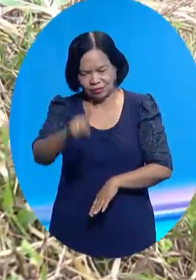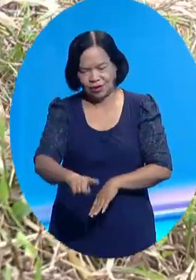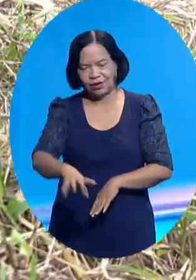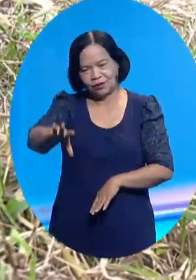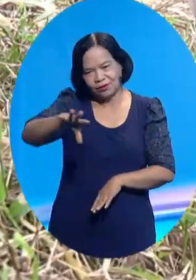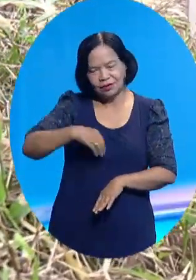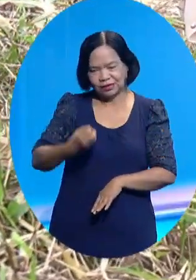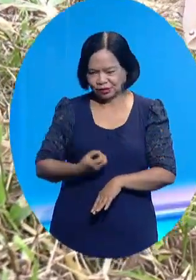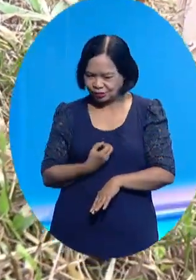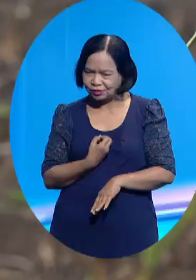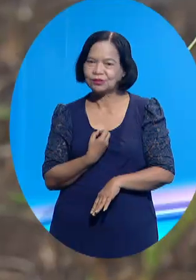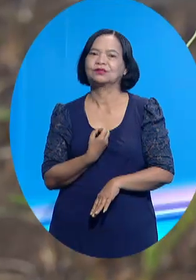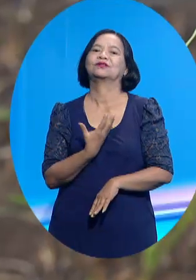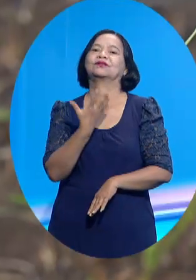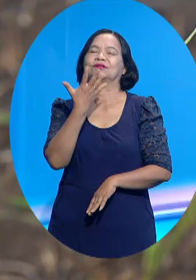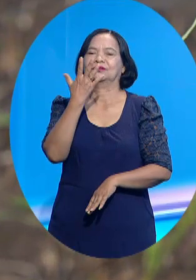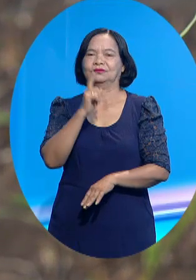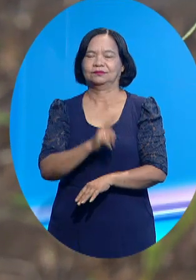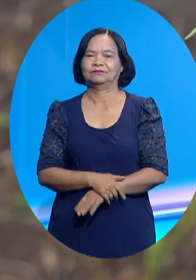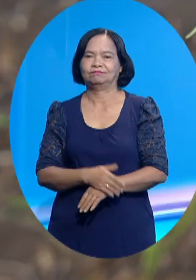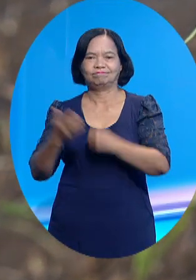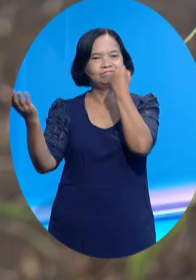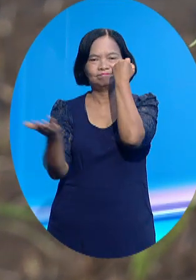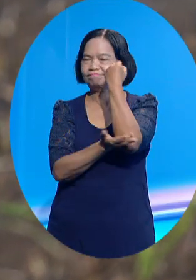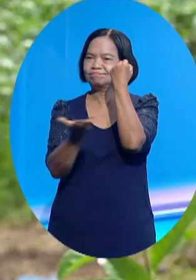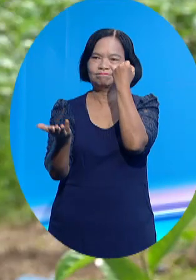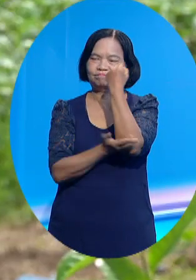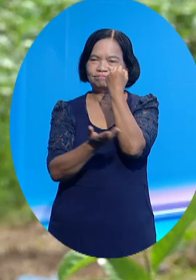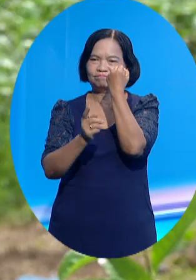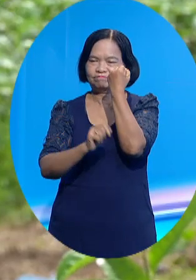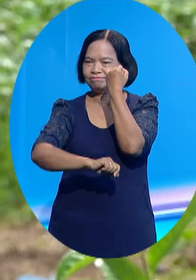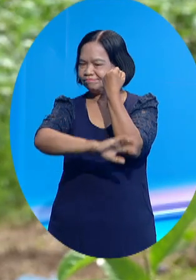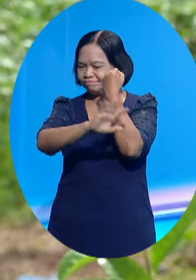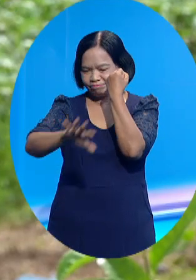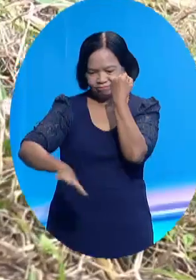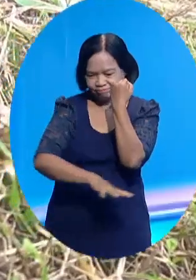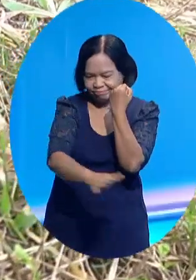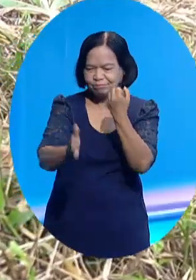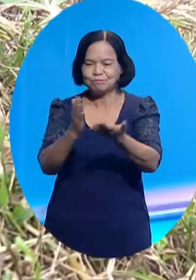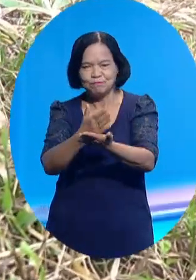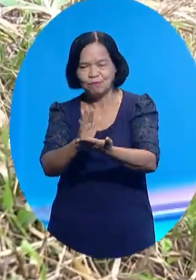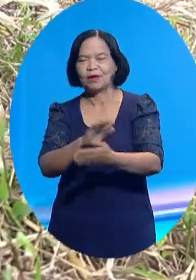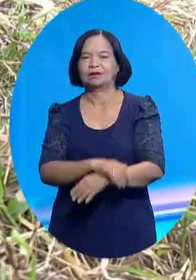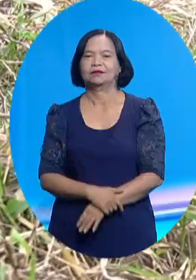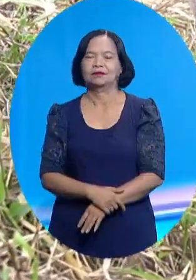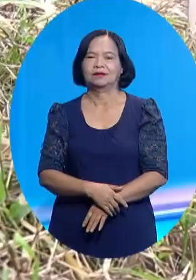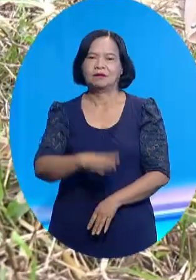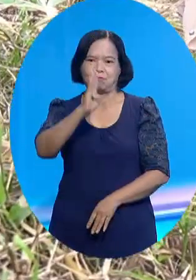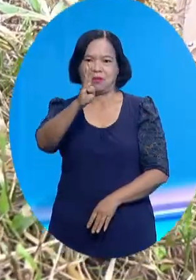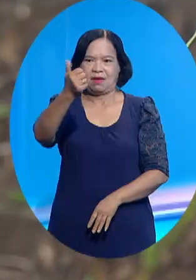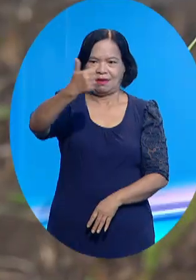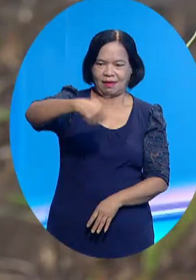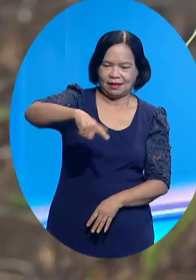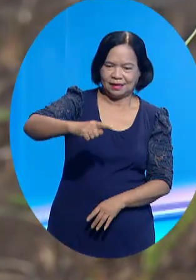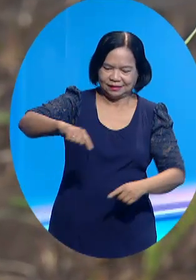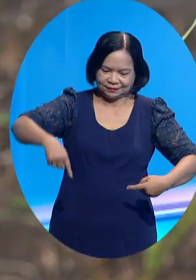thu nhập để hạn chế cái việc là chặt phá cây rừng hạn chế được cái lũ lụt lũ quét và lũ cuốn là dự